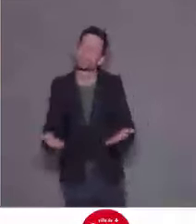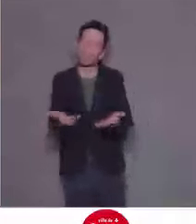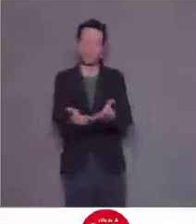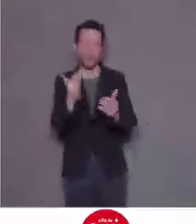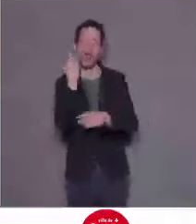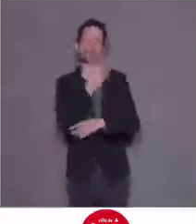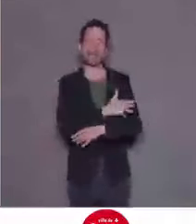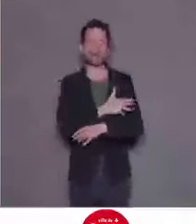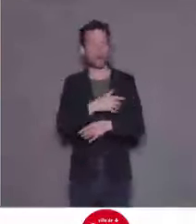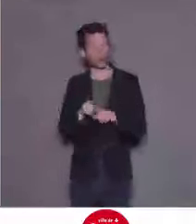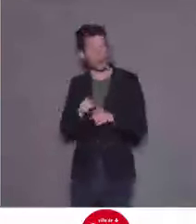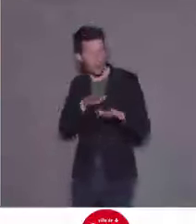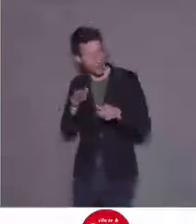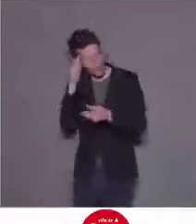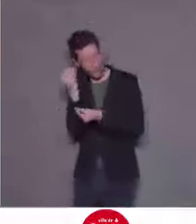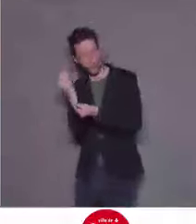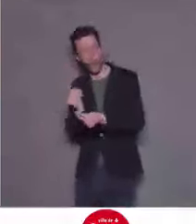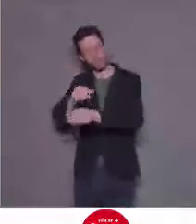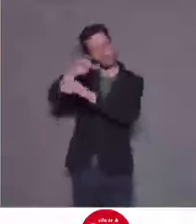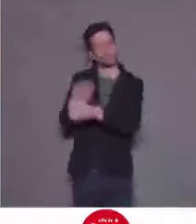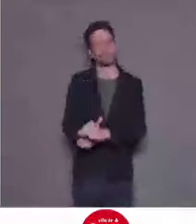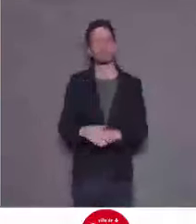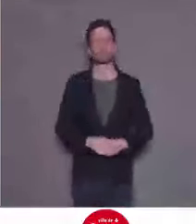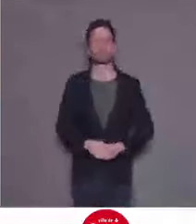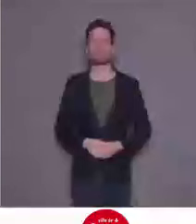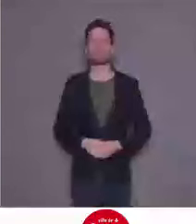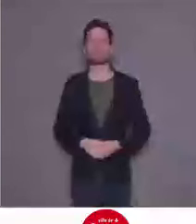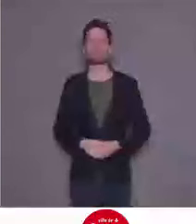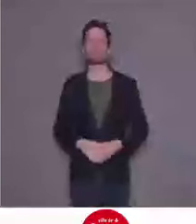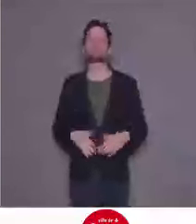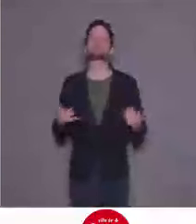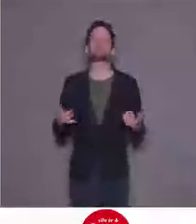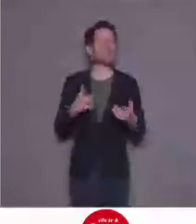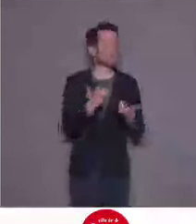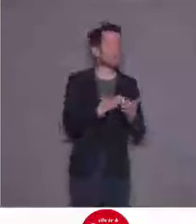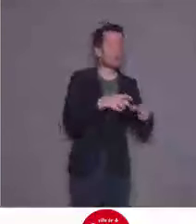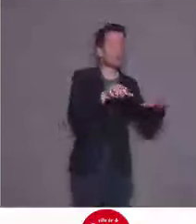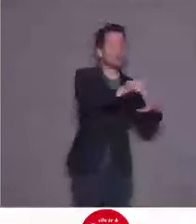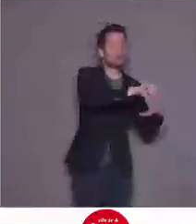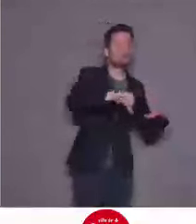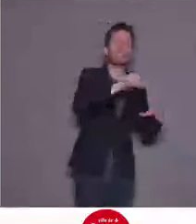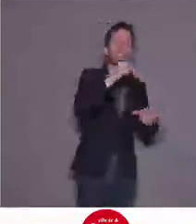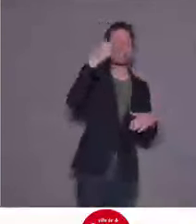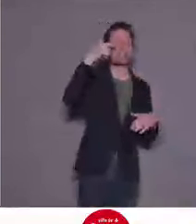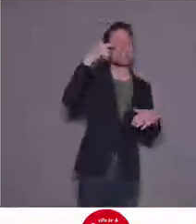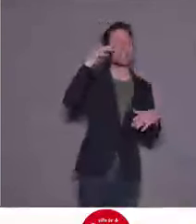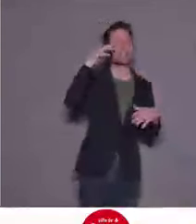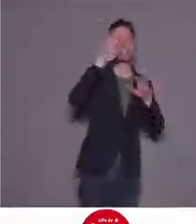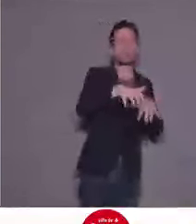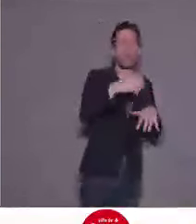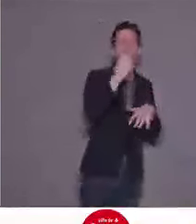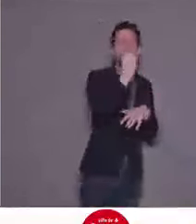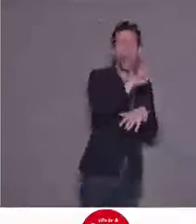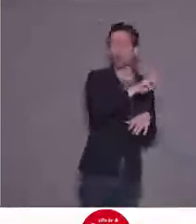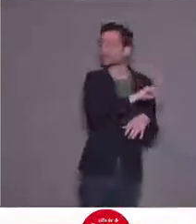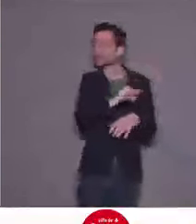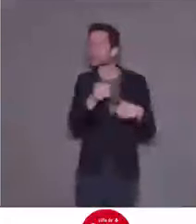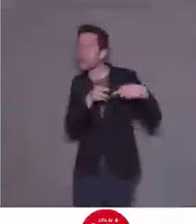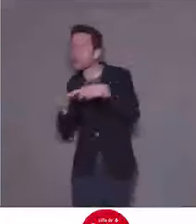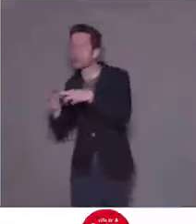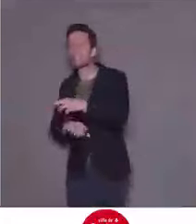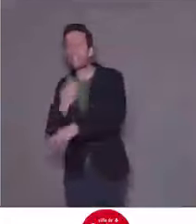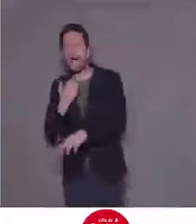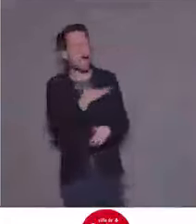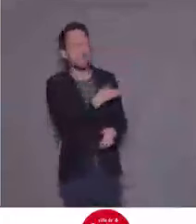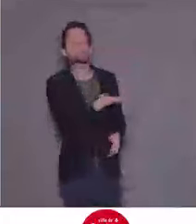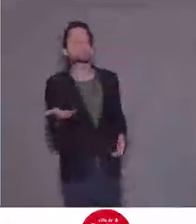Où en sommes-nous des tags récurrents, notamment dans le passage menant de la place du Lion d'Or à la rue des Arts? Je pense également à ceux de la